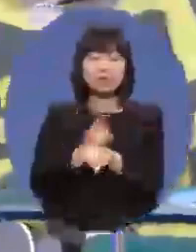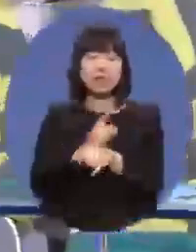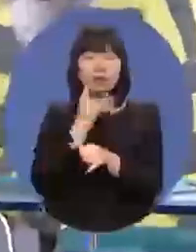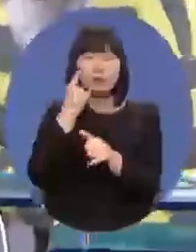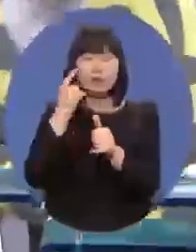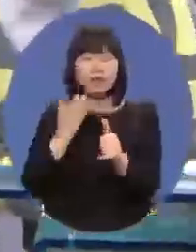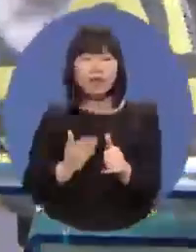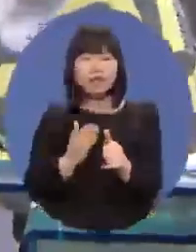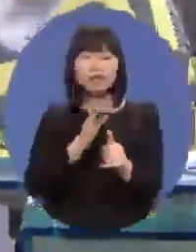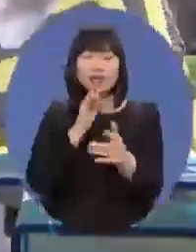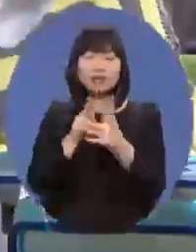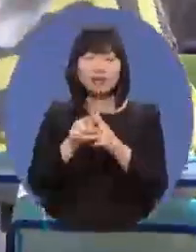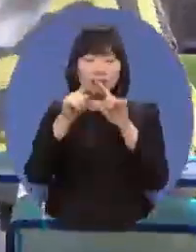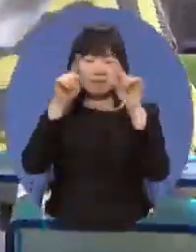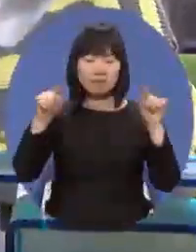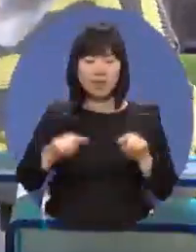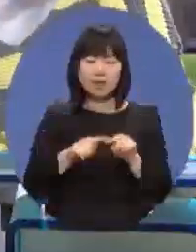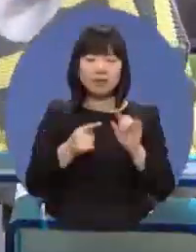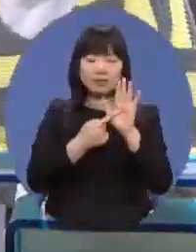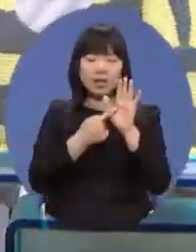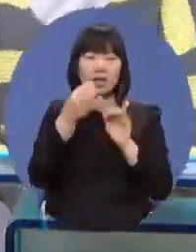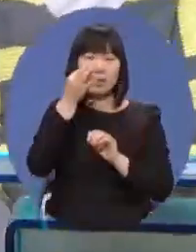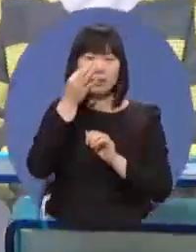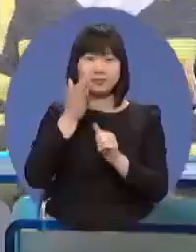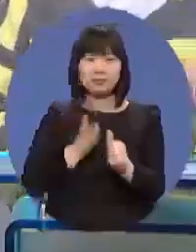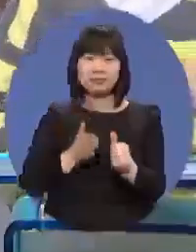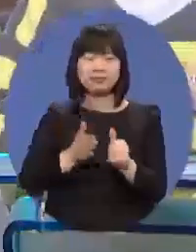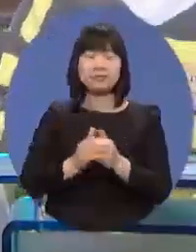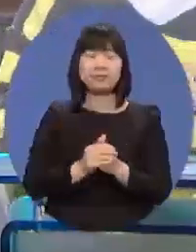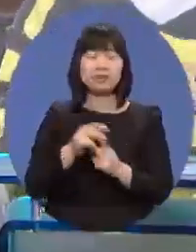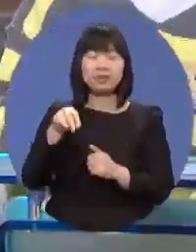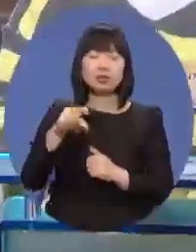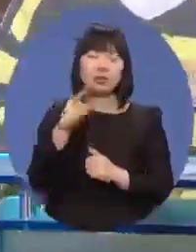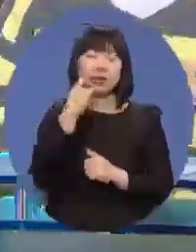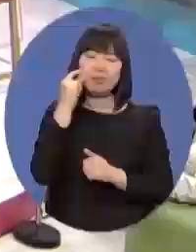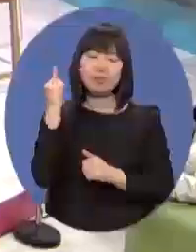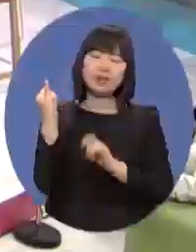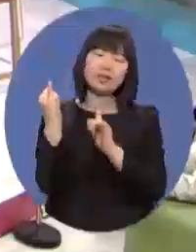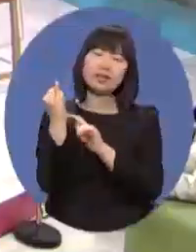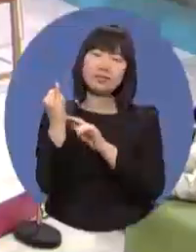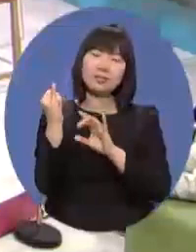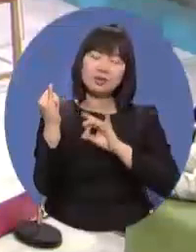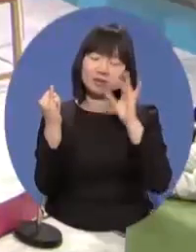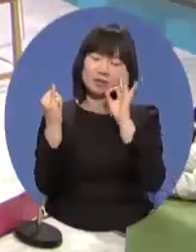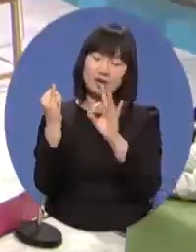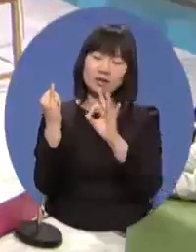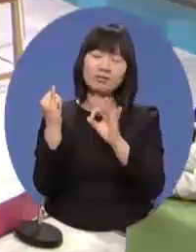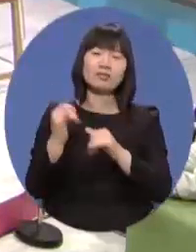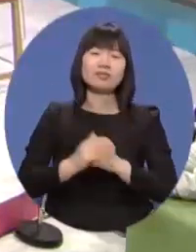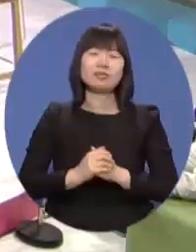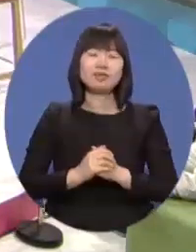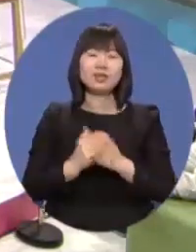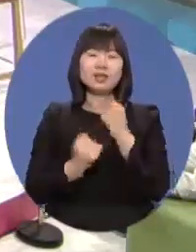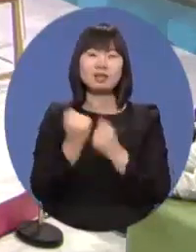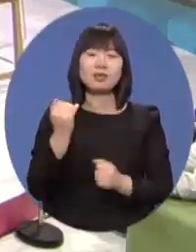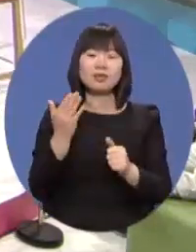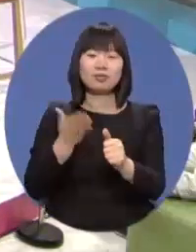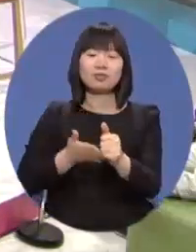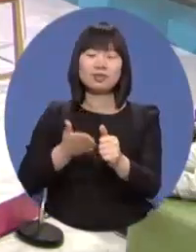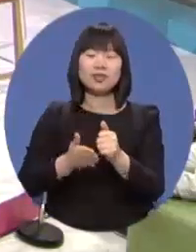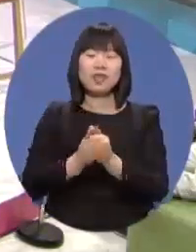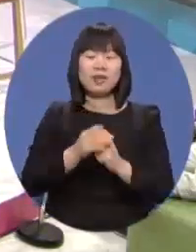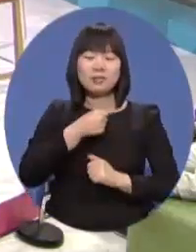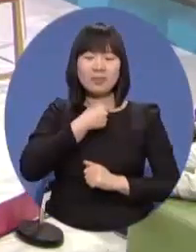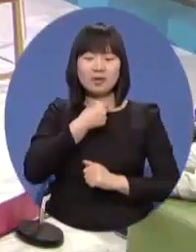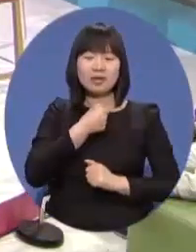같은데요. 정답판 들어주시길 들어주십시오. 바랍니다. 자, 먼저 네. 슈퍼맘 팀부터 듣겠습니다. 네. 자, 설명 부탁드립니다. 네,